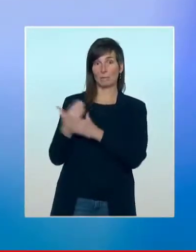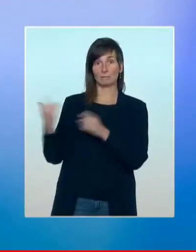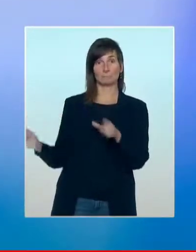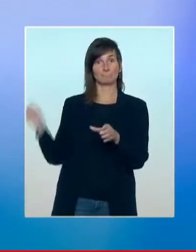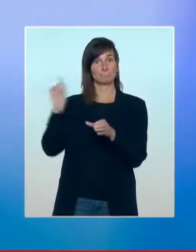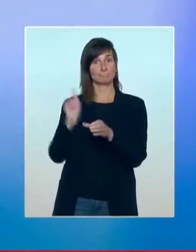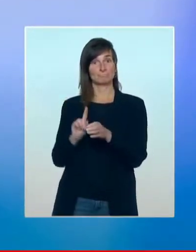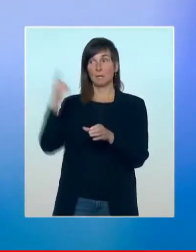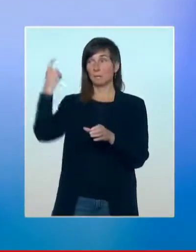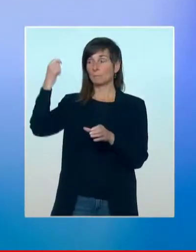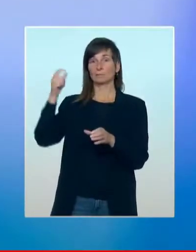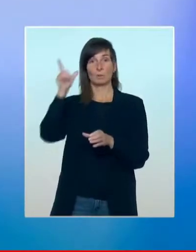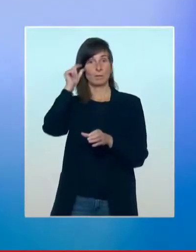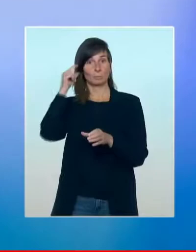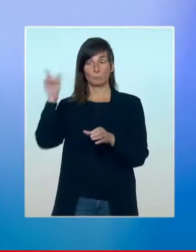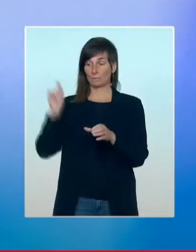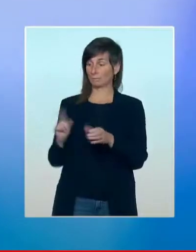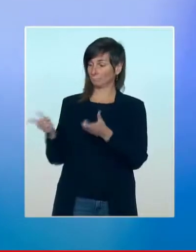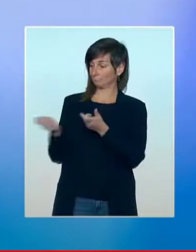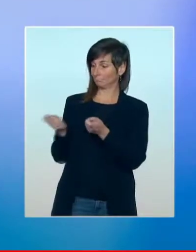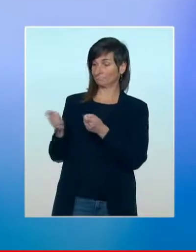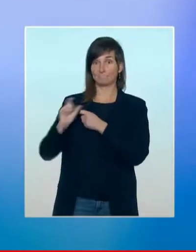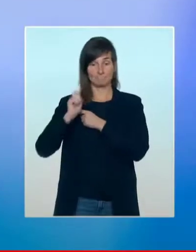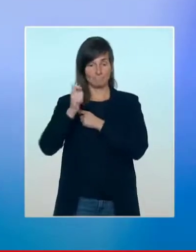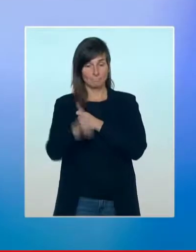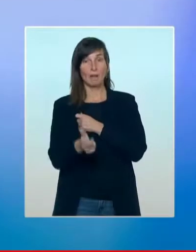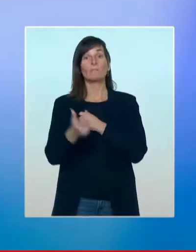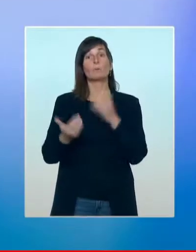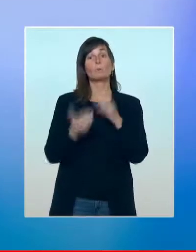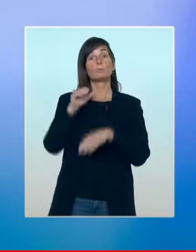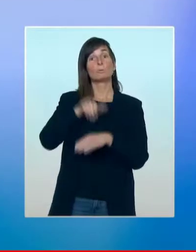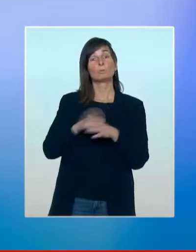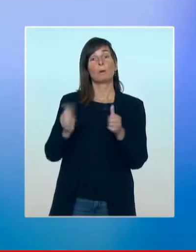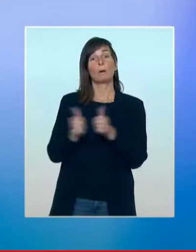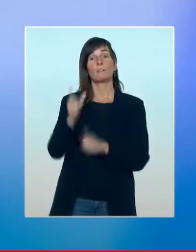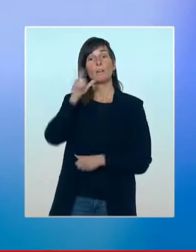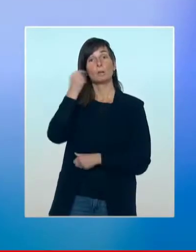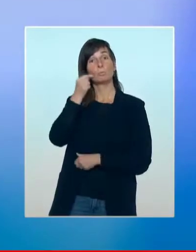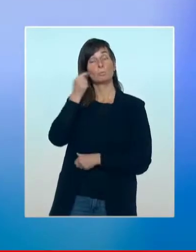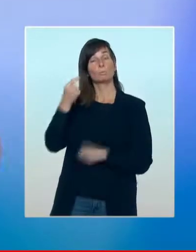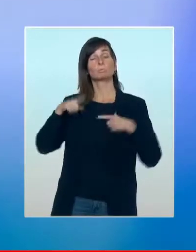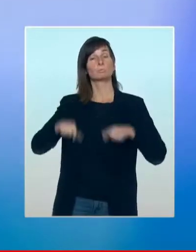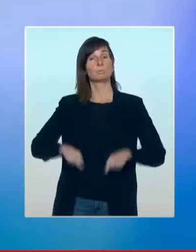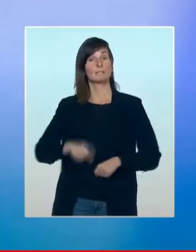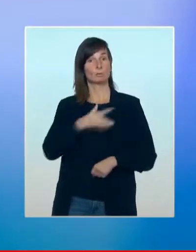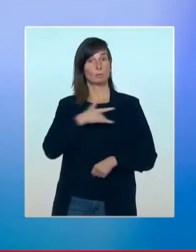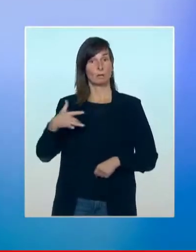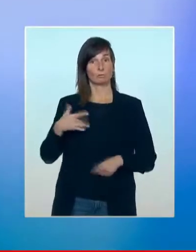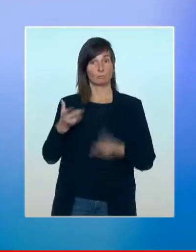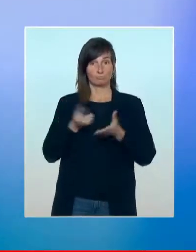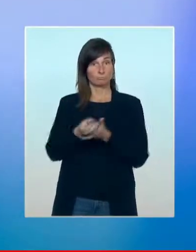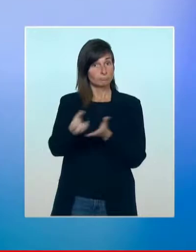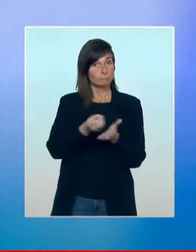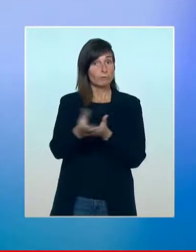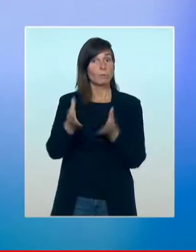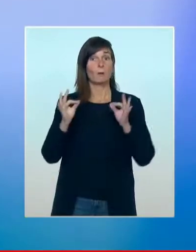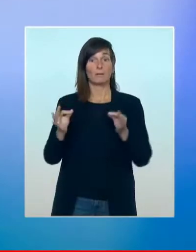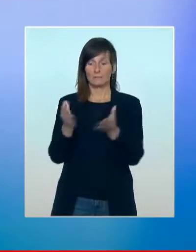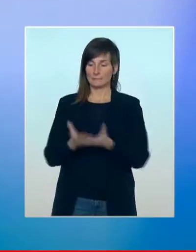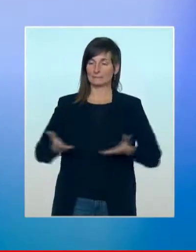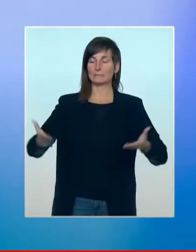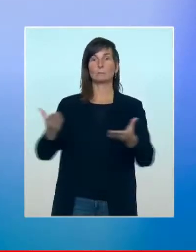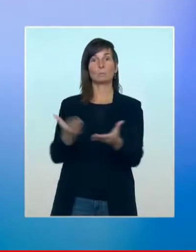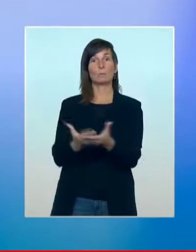l'autorité C'est même du pas président de la synchro le début. République. Nous venons ce soir avec Olivier Véran partager avec vous un point de situation sur l'évolution